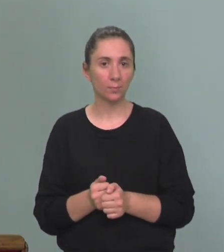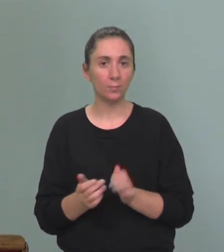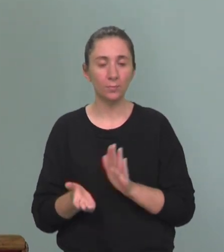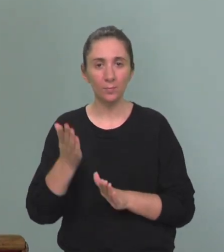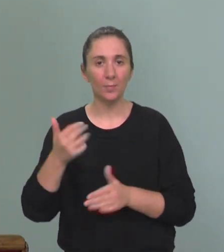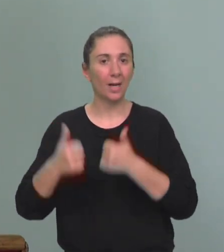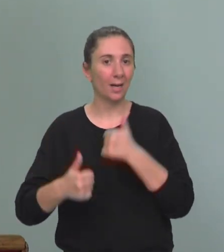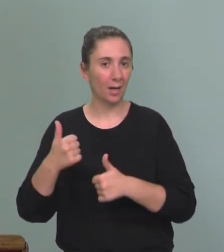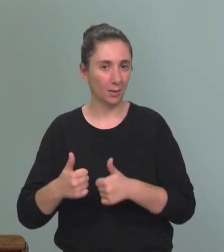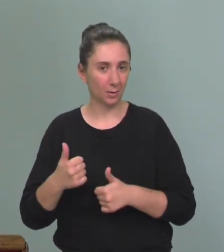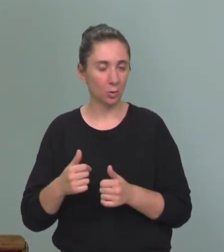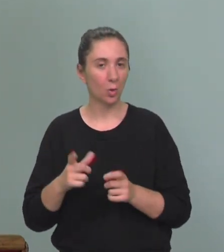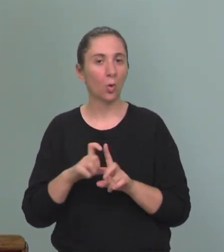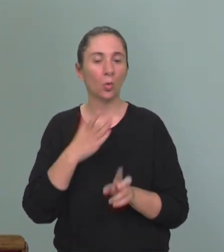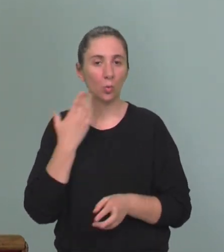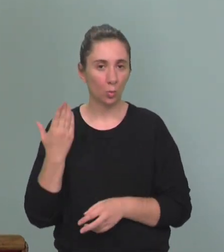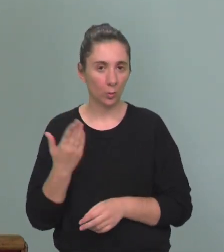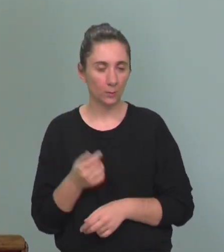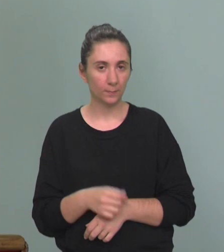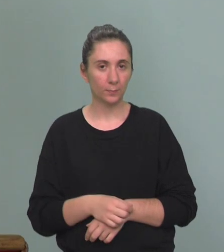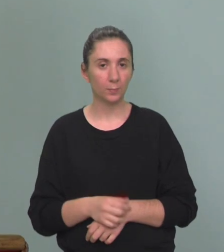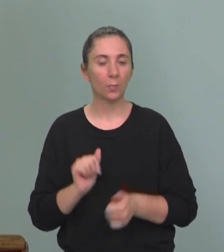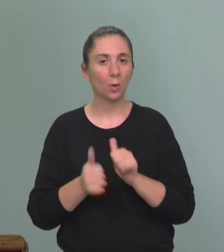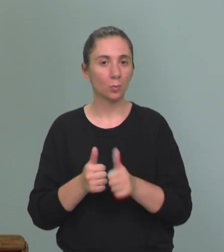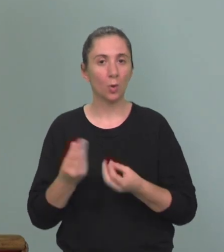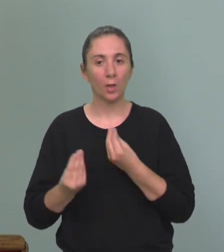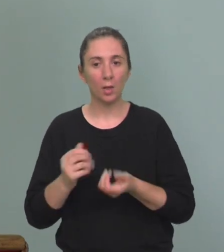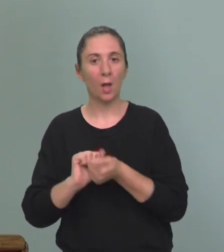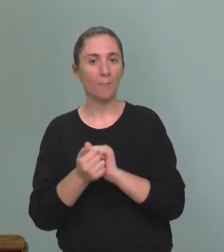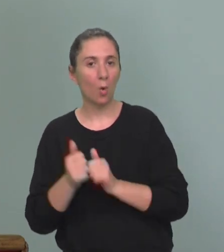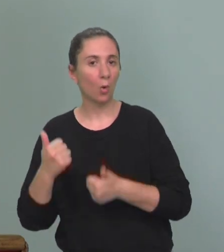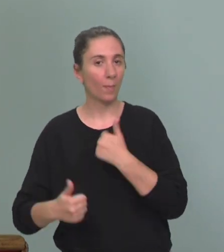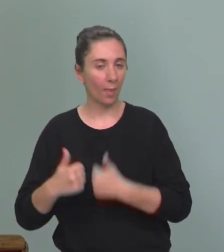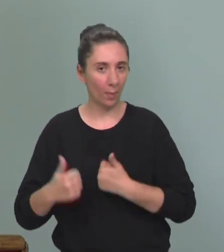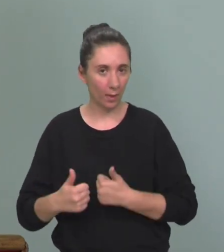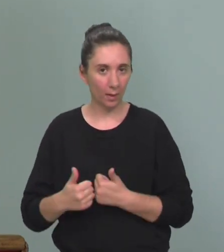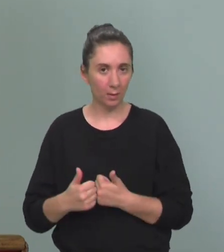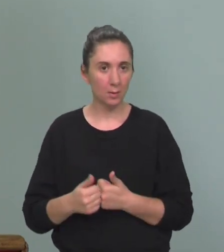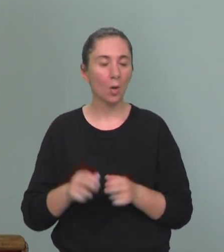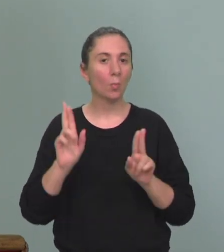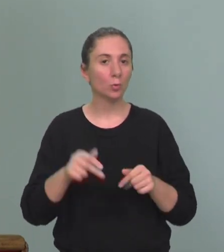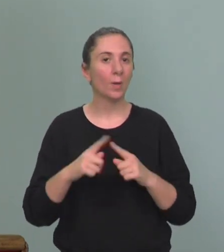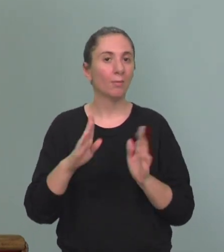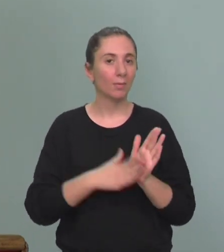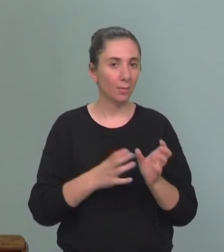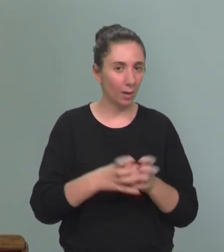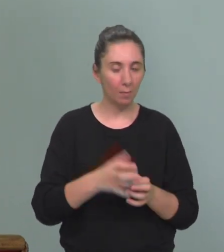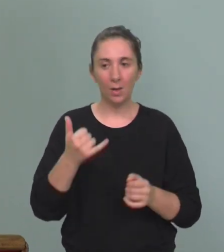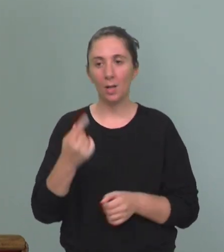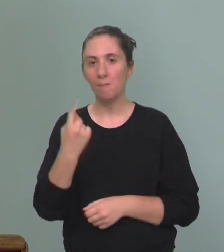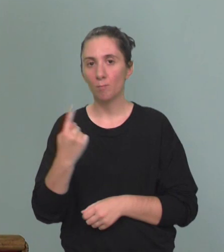prevladava natjecateljski duh. Sport je igra, borba i natjecanje. Može biti timski, može